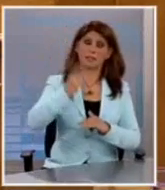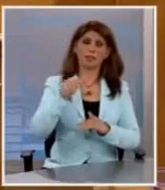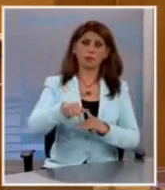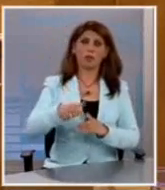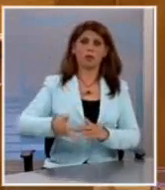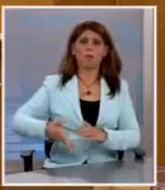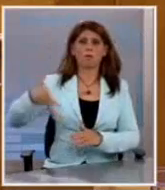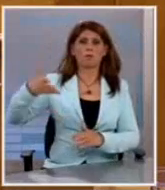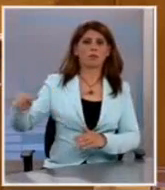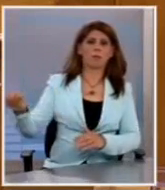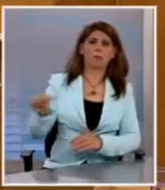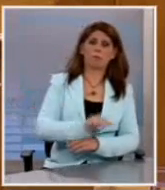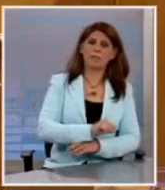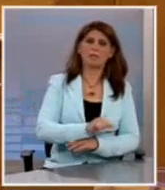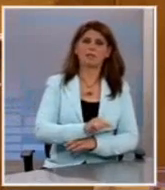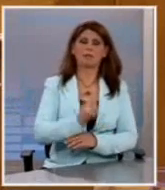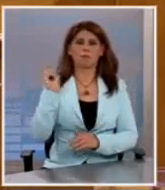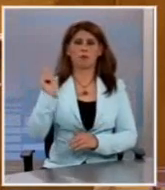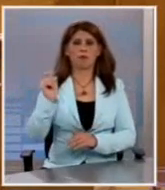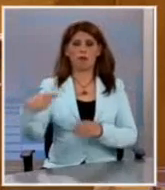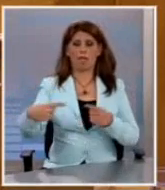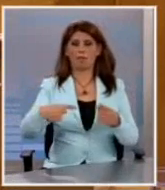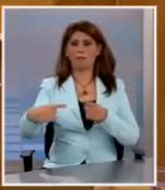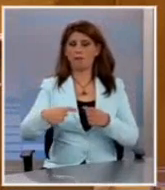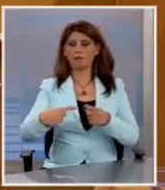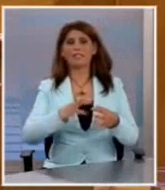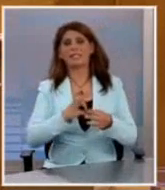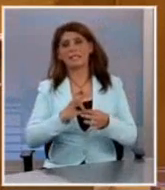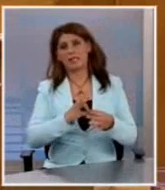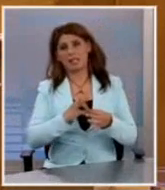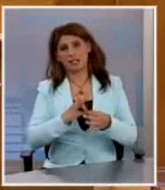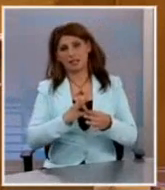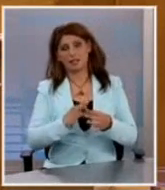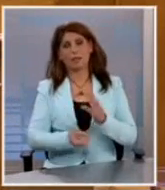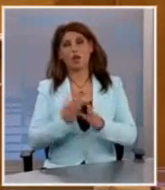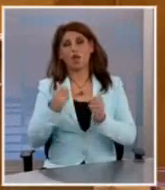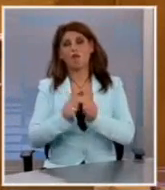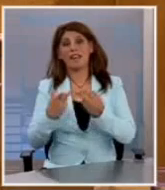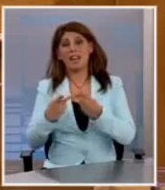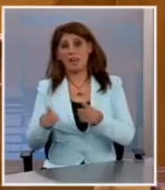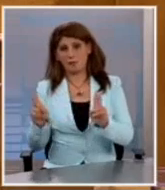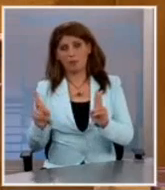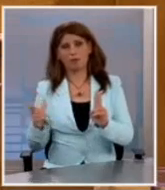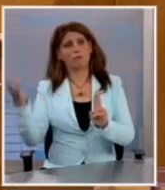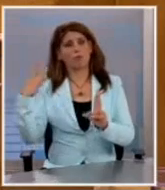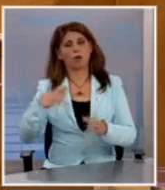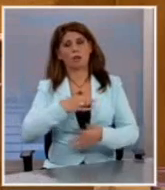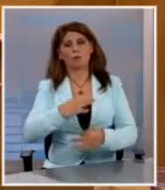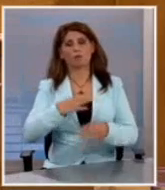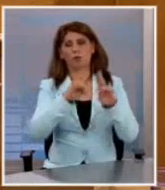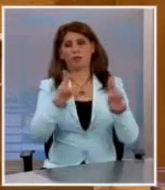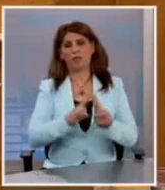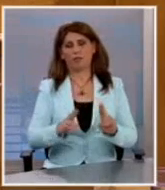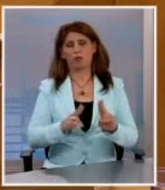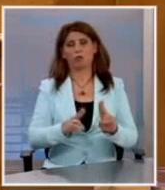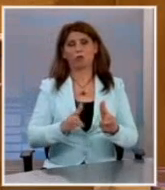μια πολιτική της θύρας αντιπαράτευσης και της συνεργασίας με τους νεοφιλελεύθερους πρώην εκπροσώπους του Διεθνούς